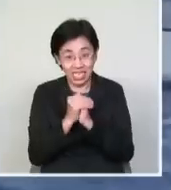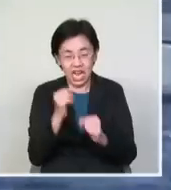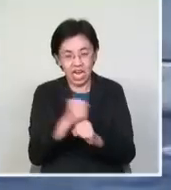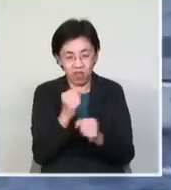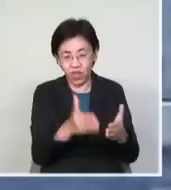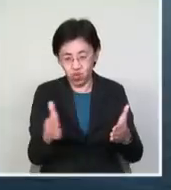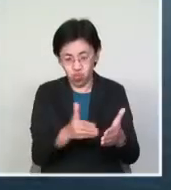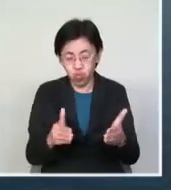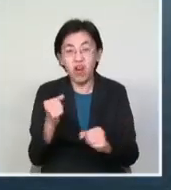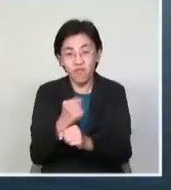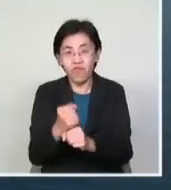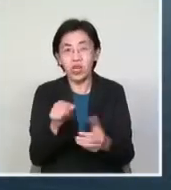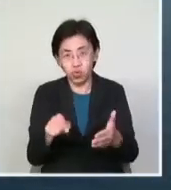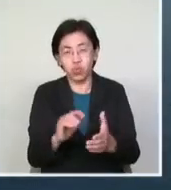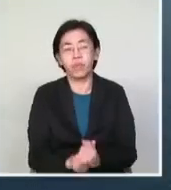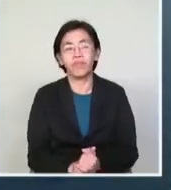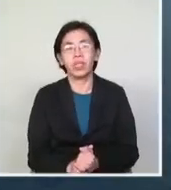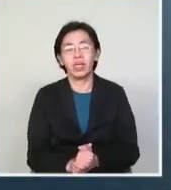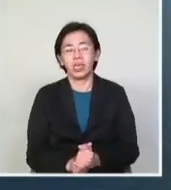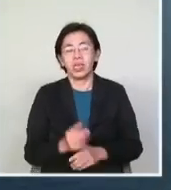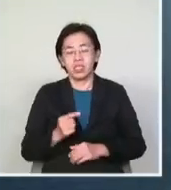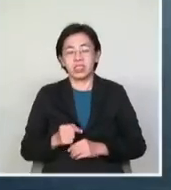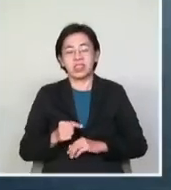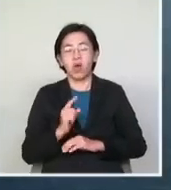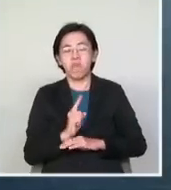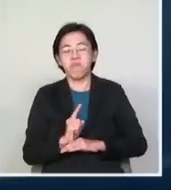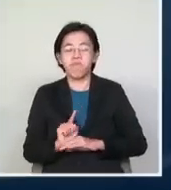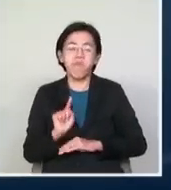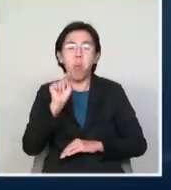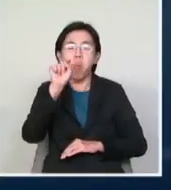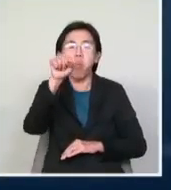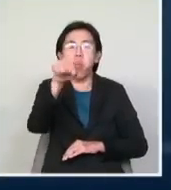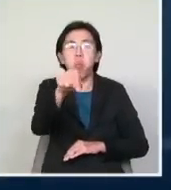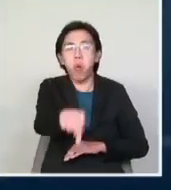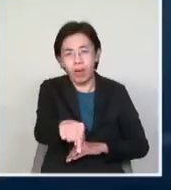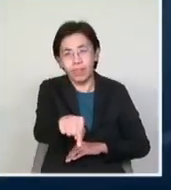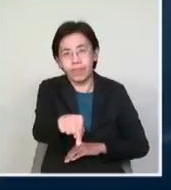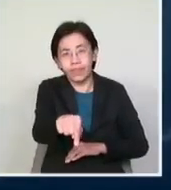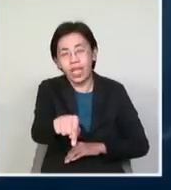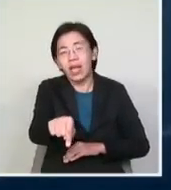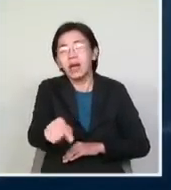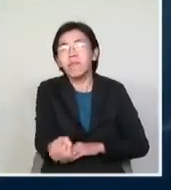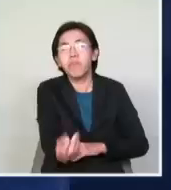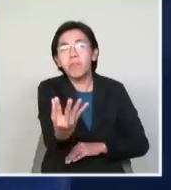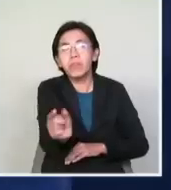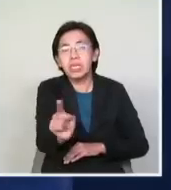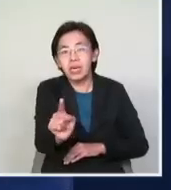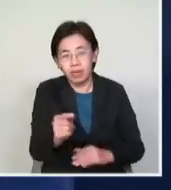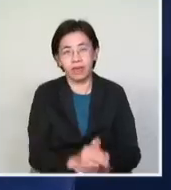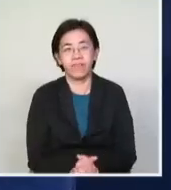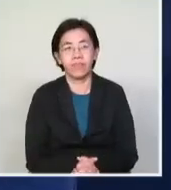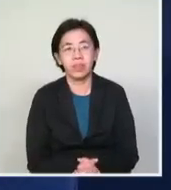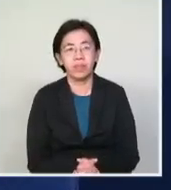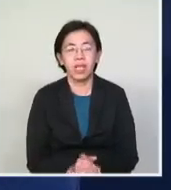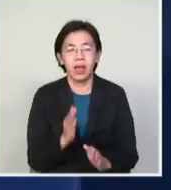อยู่ด้วยนะคะแล้วเหตุการณ์ที่มีการยิงขีปนาวุธ2ลูกเข้าไปตรงพื้นที่น่านน้ำทะเลจีนใต้ก็เพราะว่าเกิดขึ้นเพียง